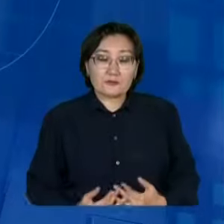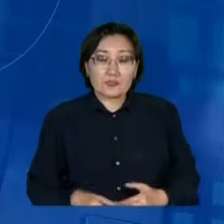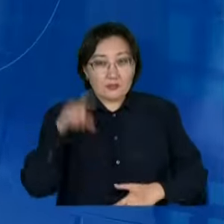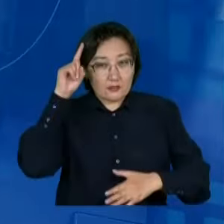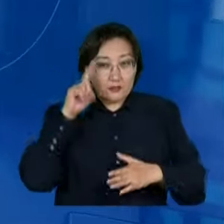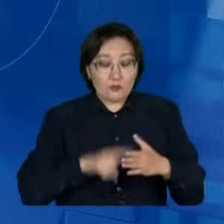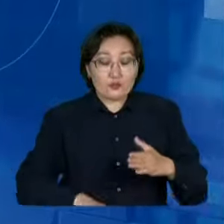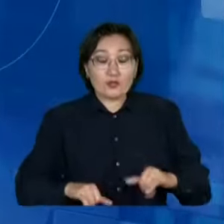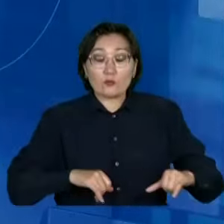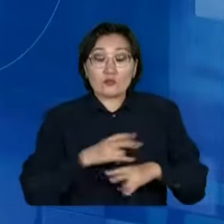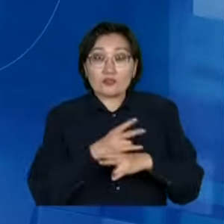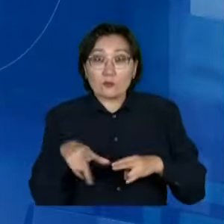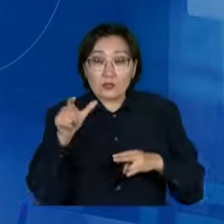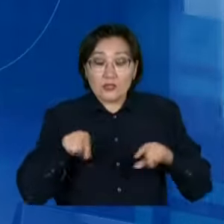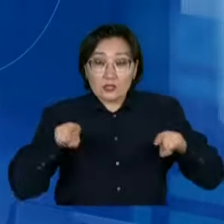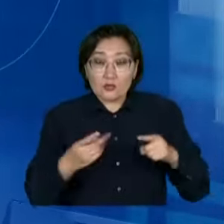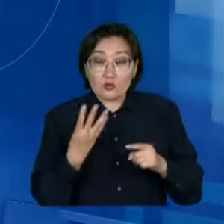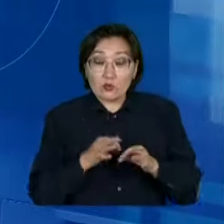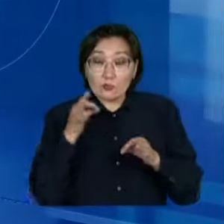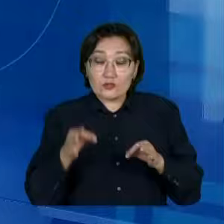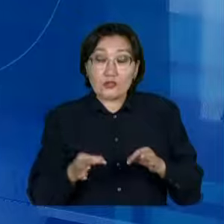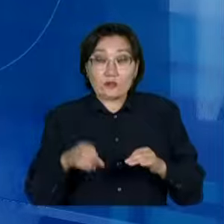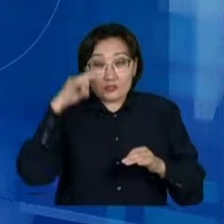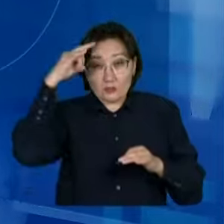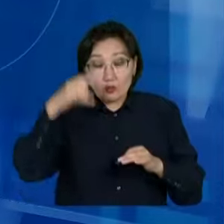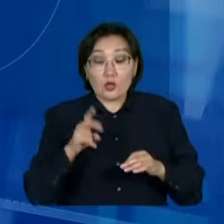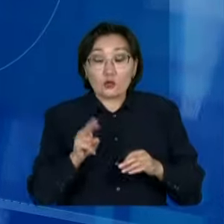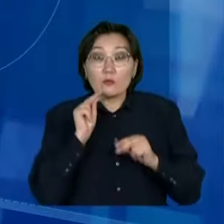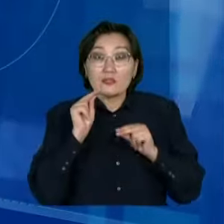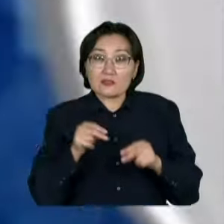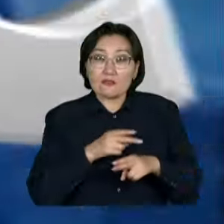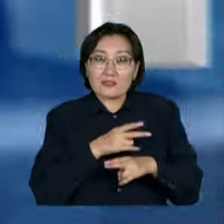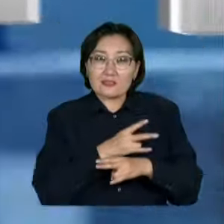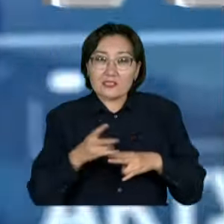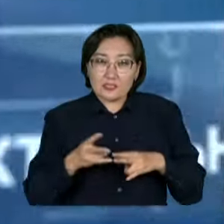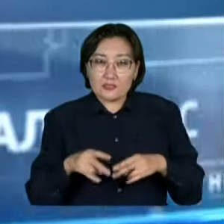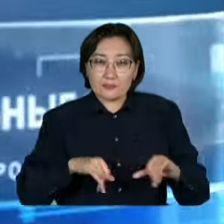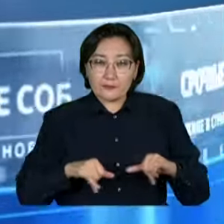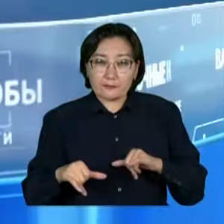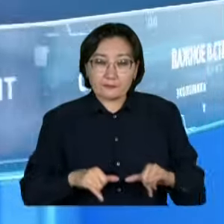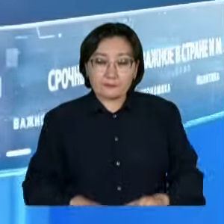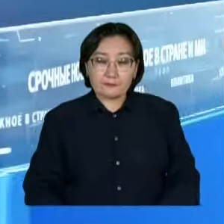Религиозных радикалов задержали в 4 регионах страны. Кто подозревается в терроризме?